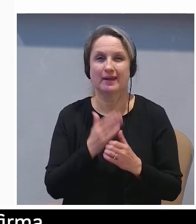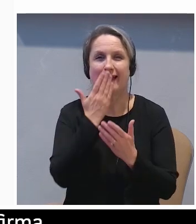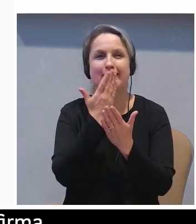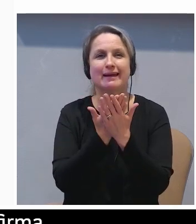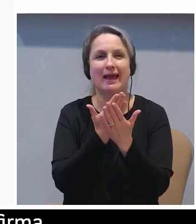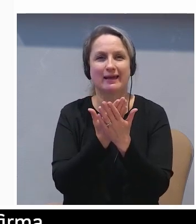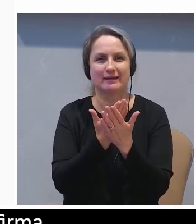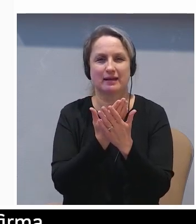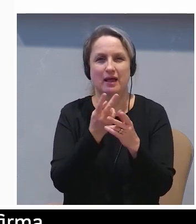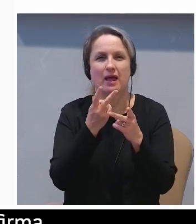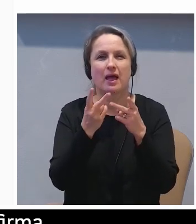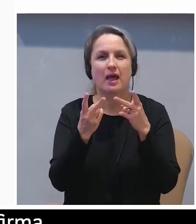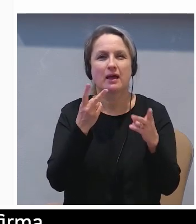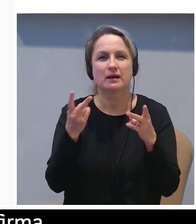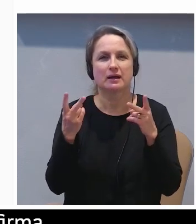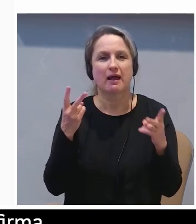näide selle kohta on erinevad